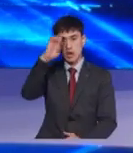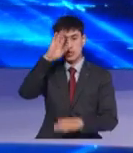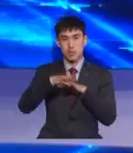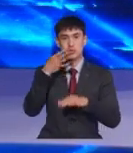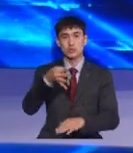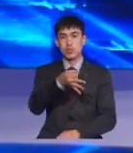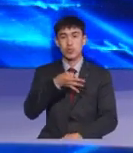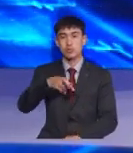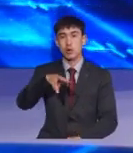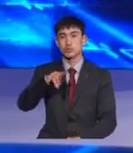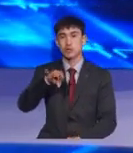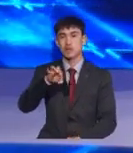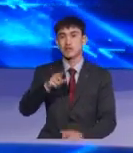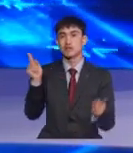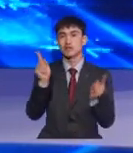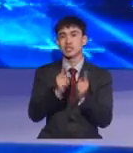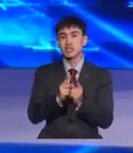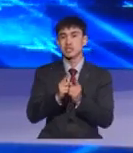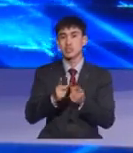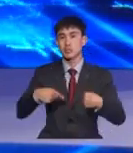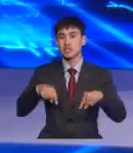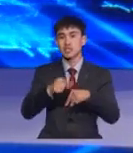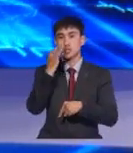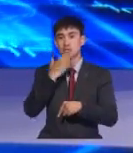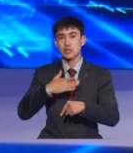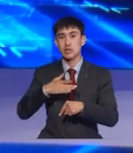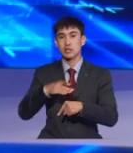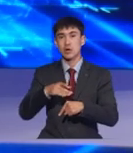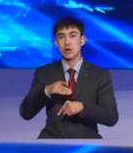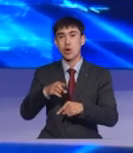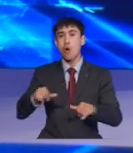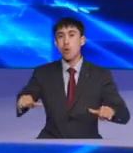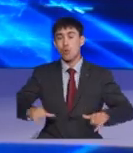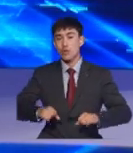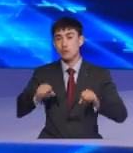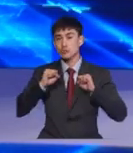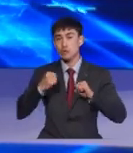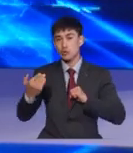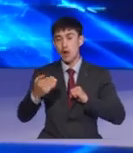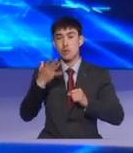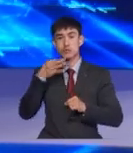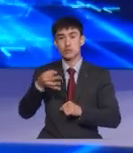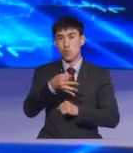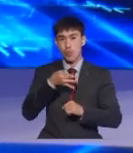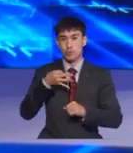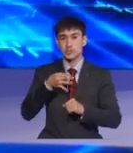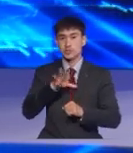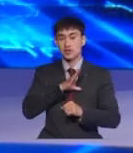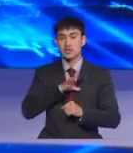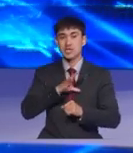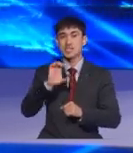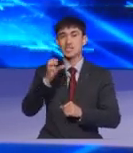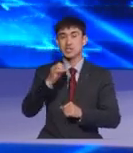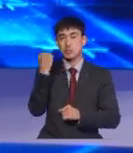Аким Алматинской области Марат Султангазиев встретился с представителями национального конного вида спорта Алматинской области,